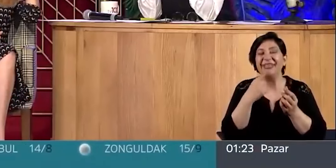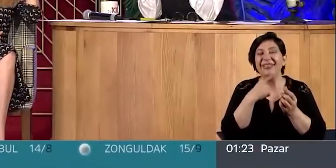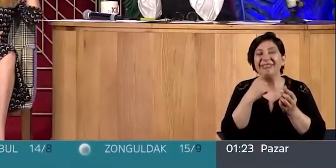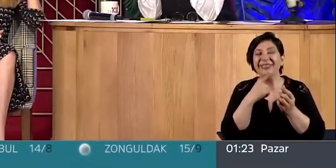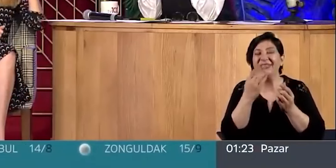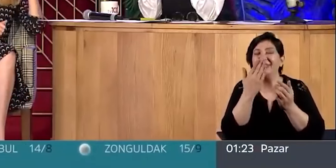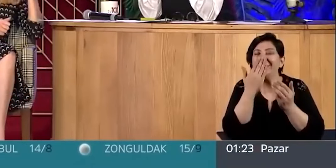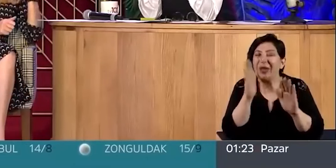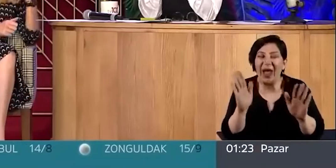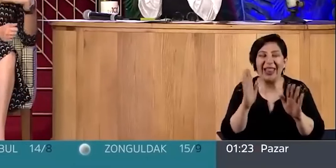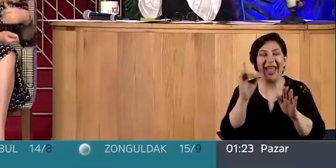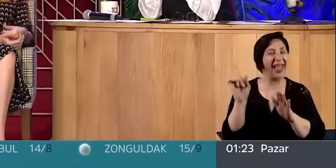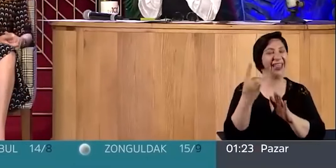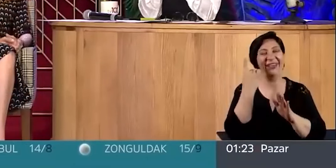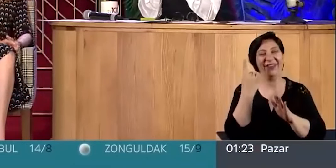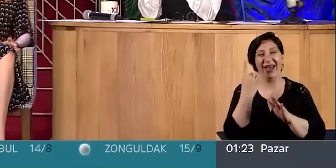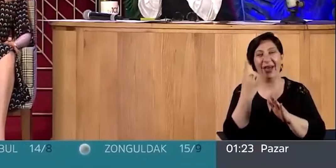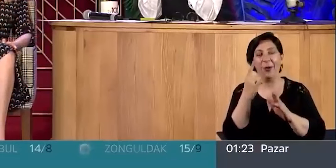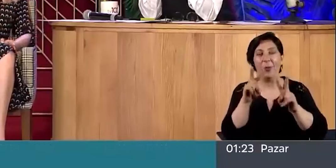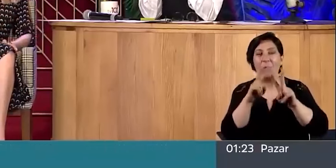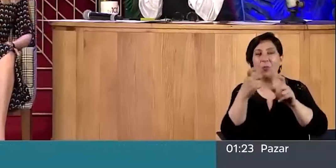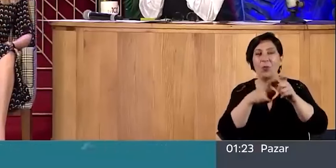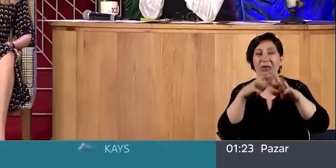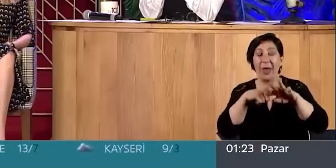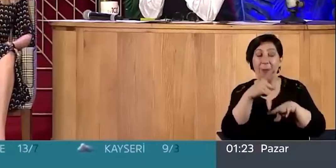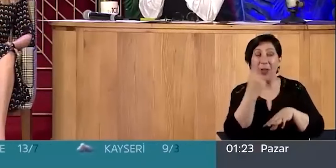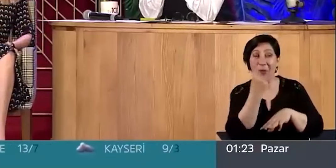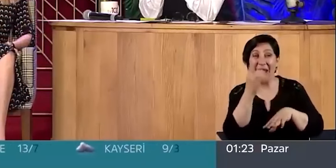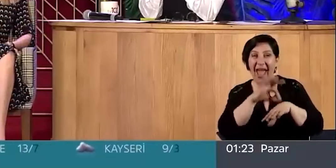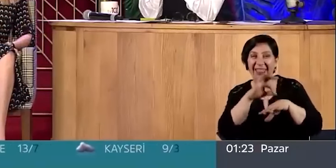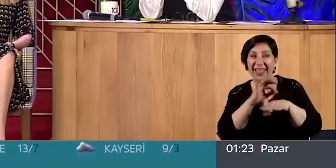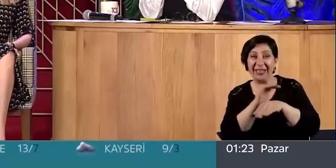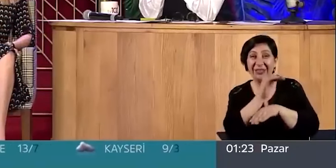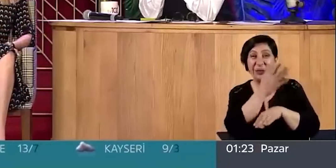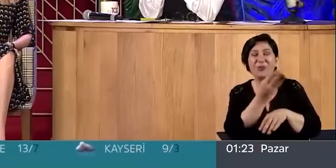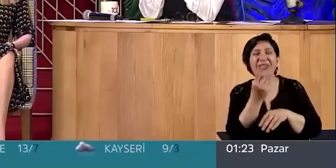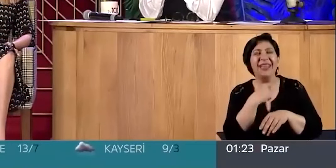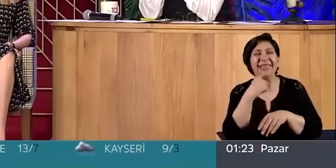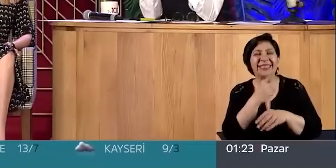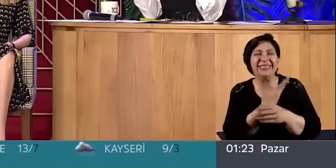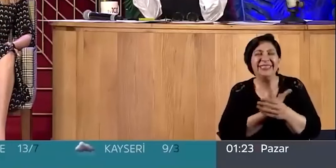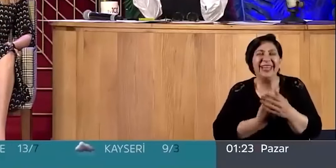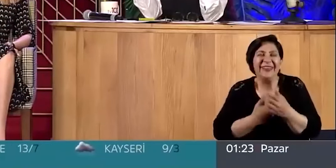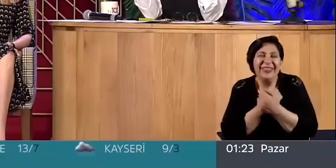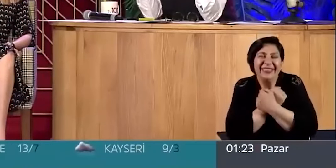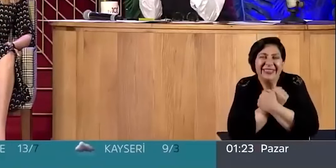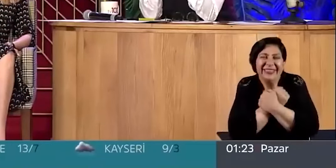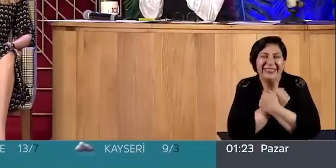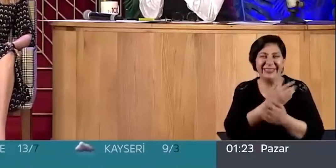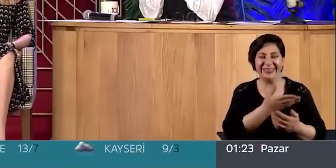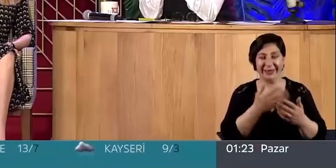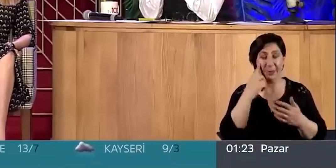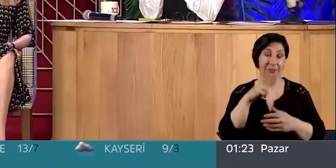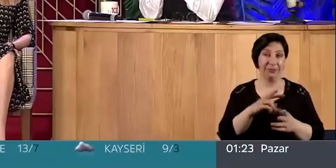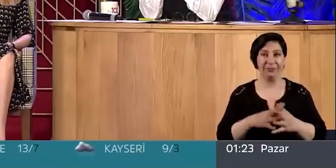saflığında güzellikler. İlk defa herhalde Müge'nin programında böyle bir an yaşanıyor. Bu kadar tatlı ve sevgi dolu. Yani cinayet var